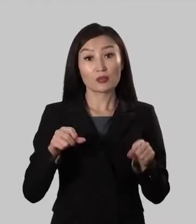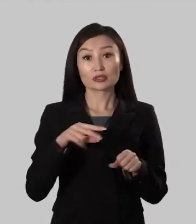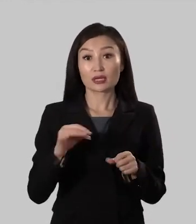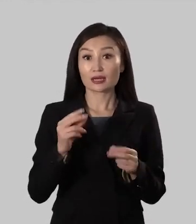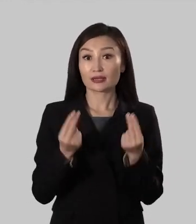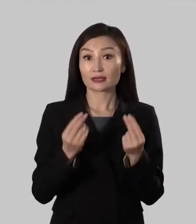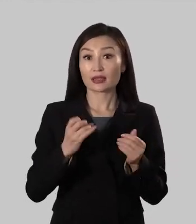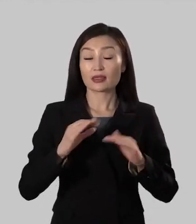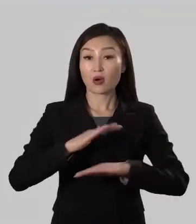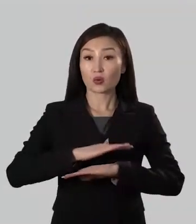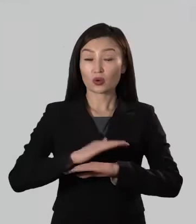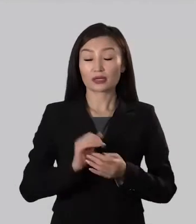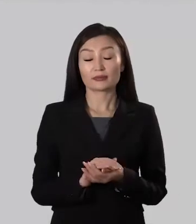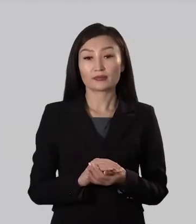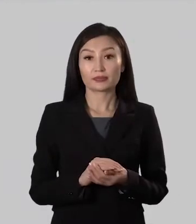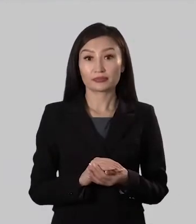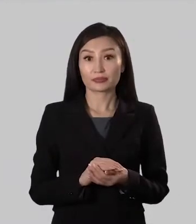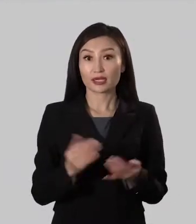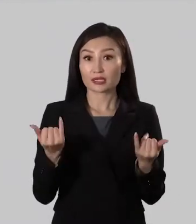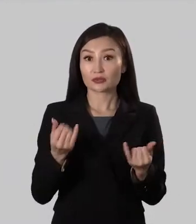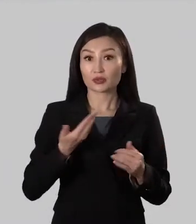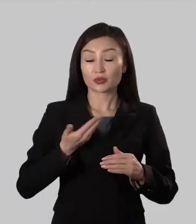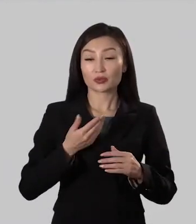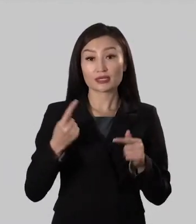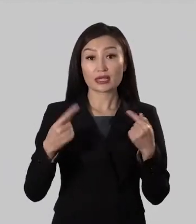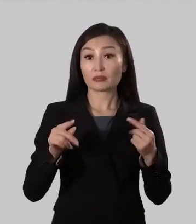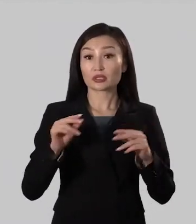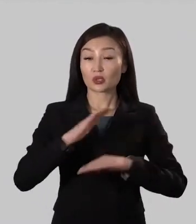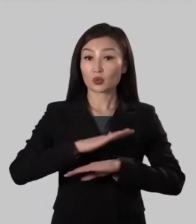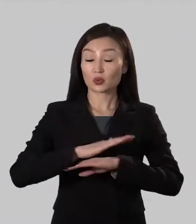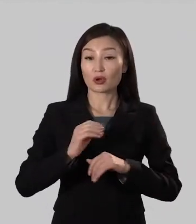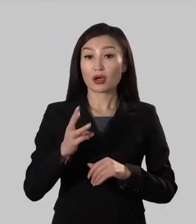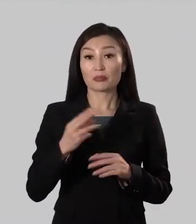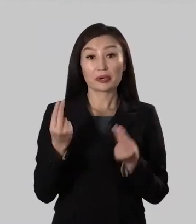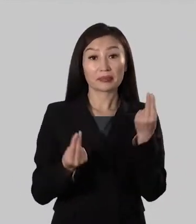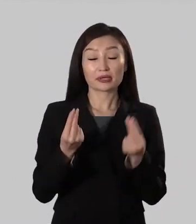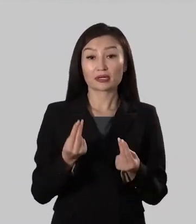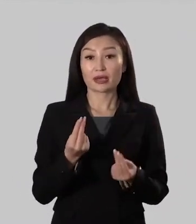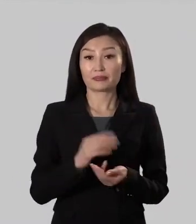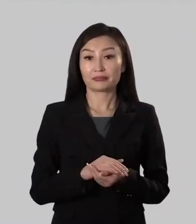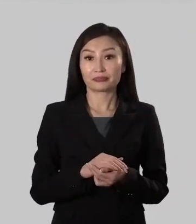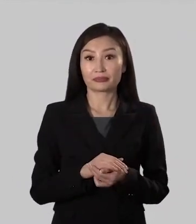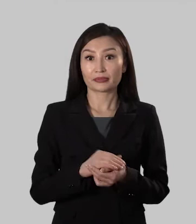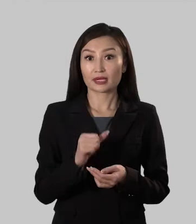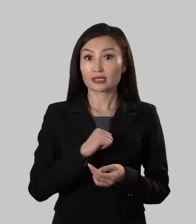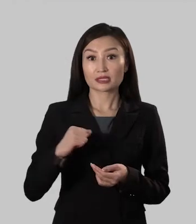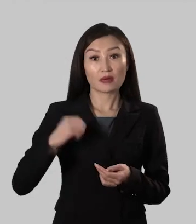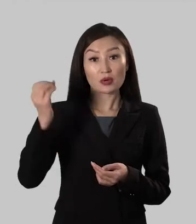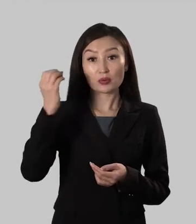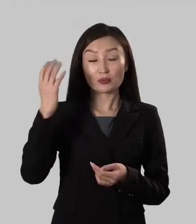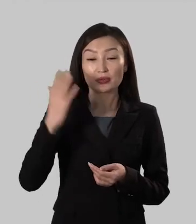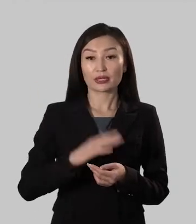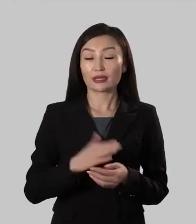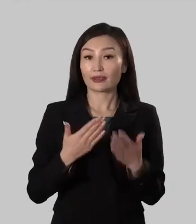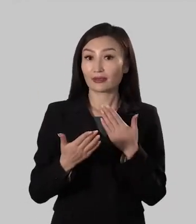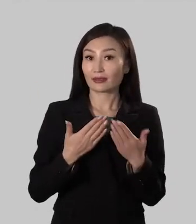играть прямо на уроке? Сегодня у нас необычный урок, и мы поиграем в игру «Самый умный»